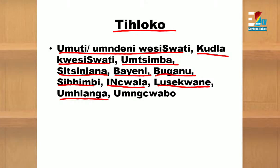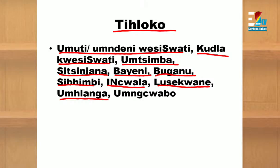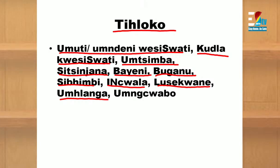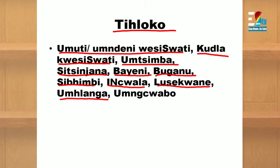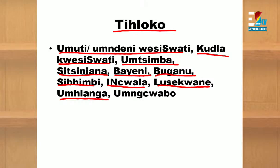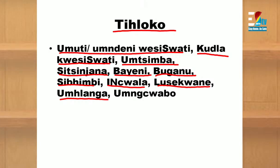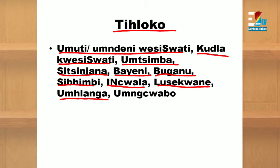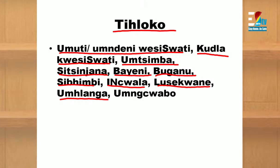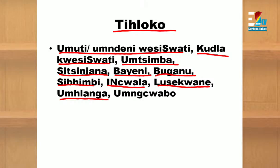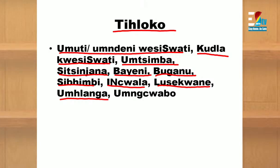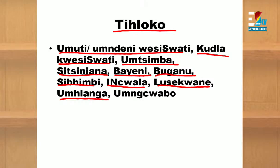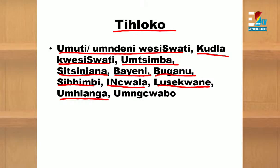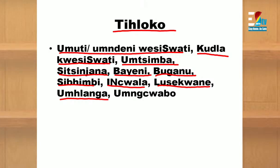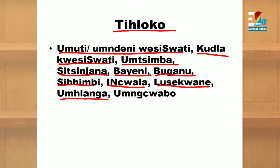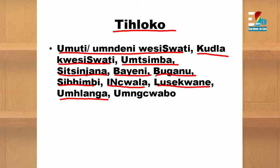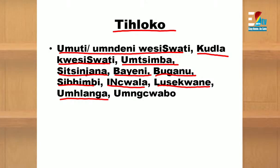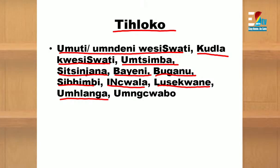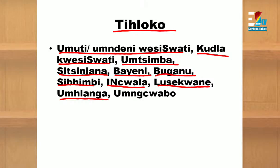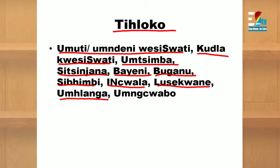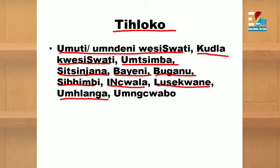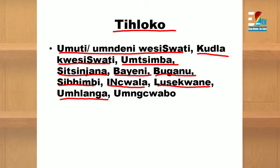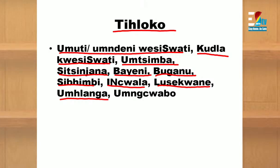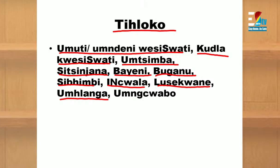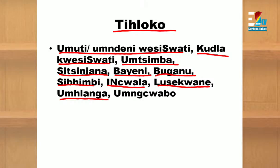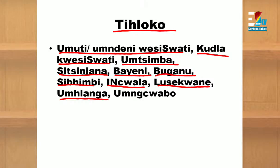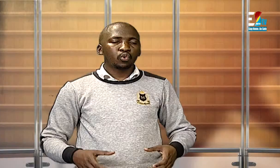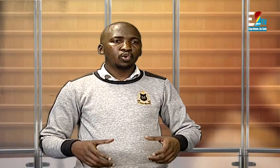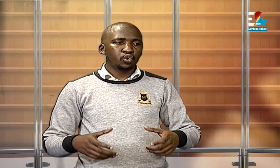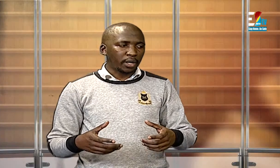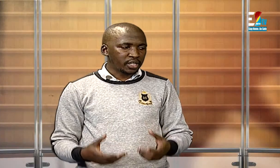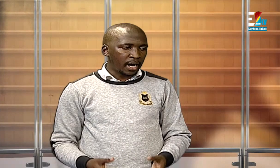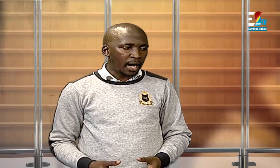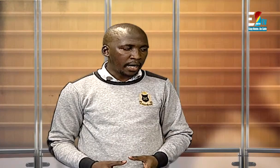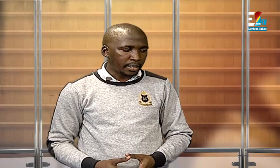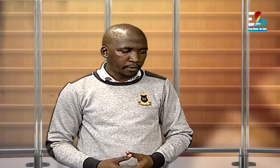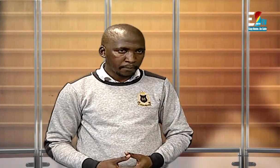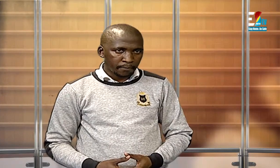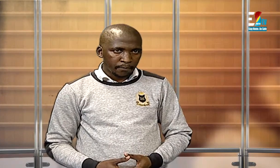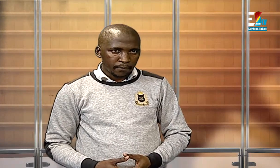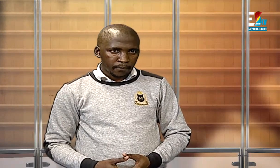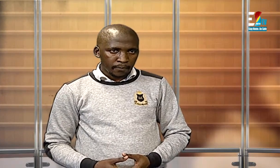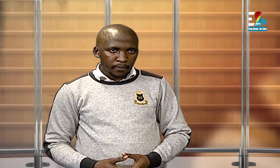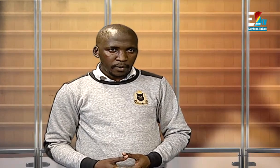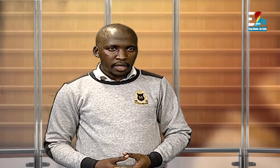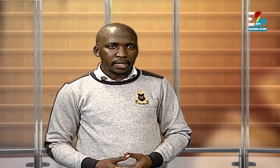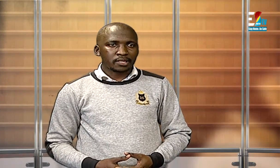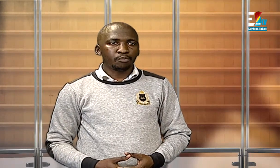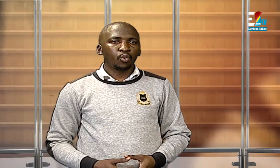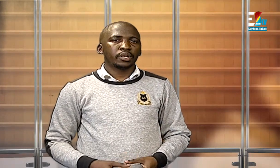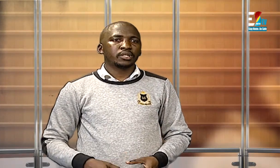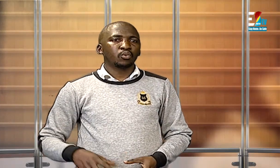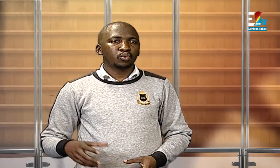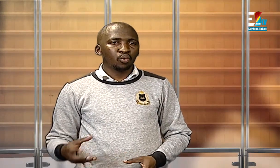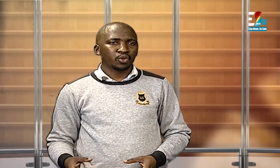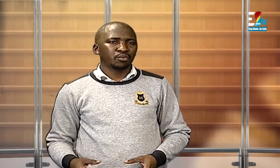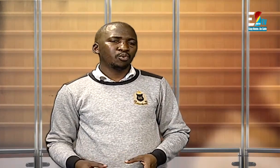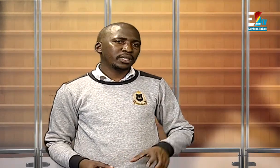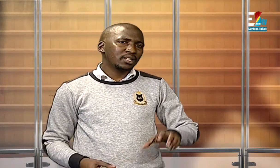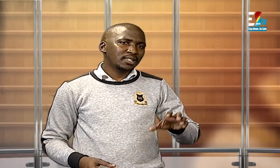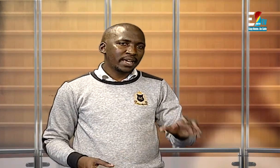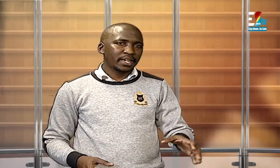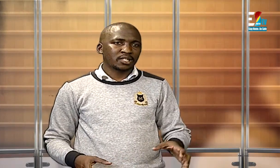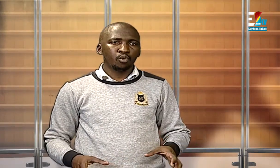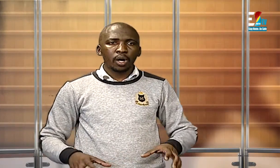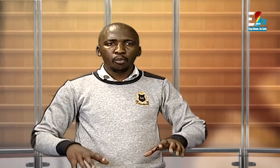lapha khumbula ke mfundzi ukuthi sitawubuka ukuthi kuchutshwa njani sibuke tinguquko